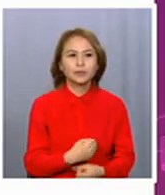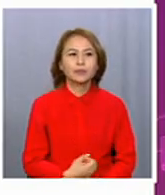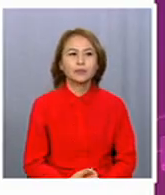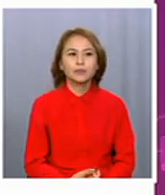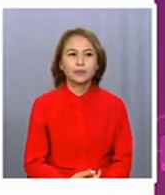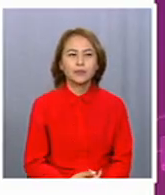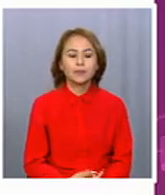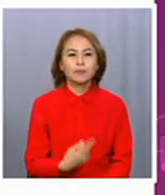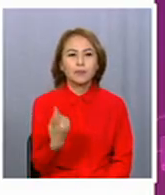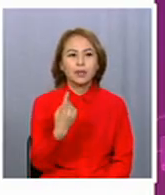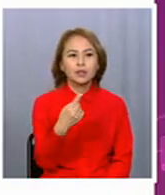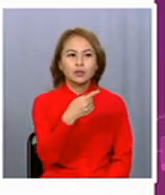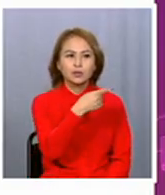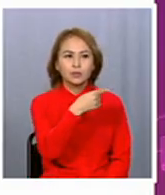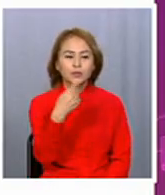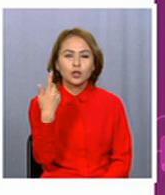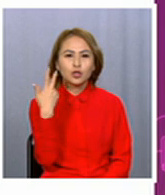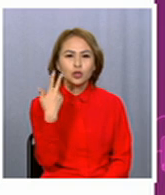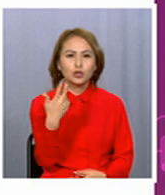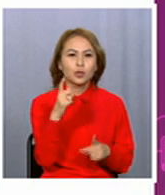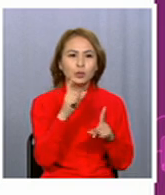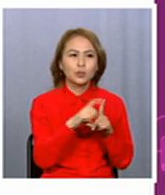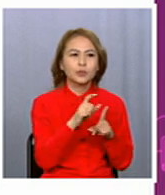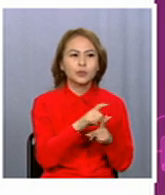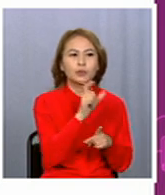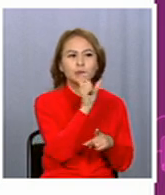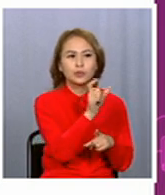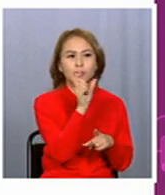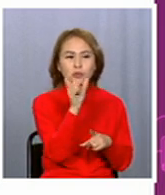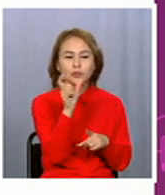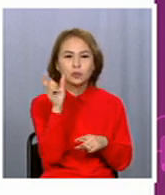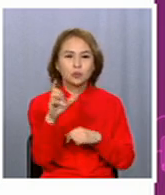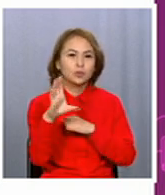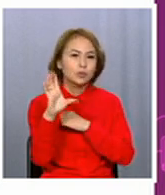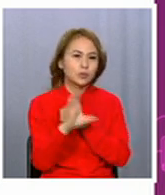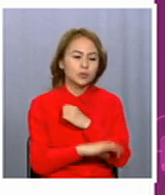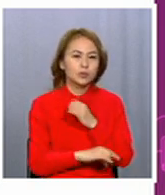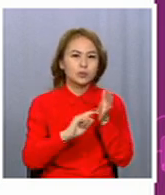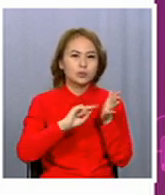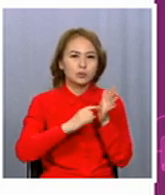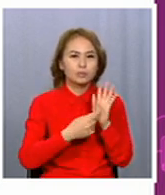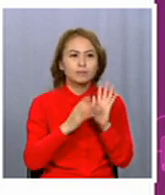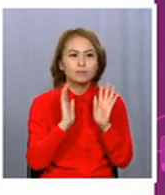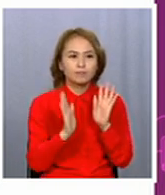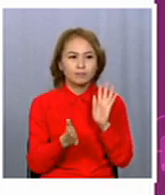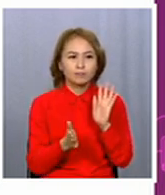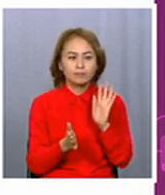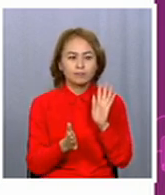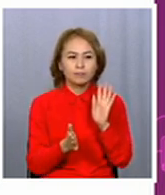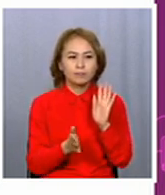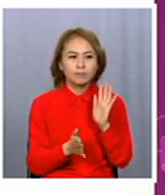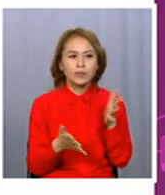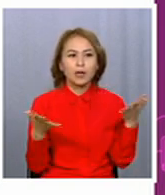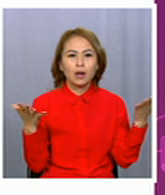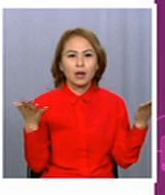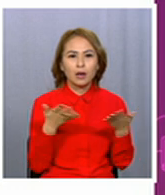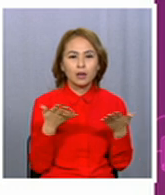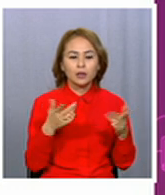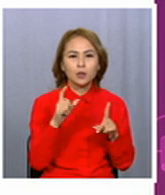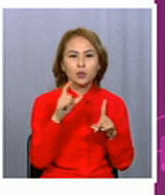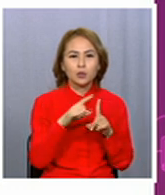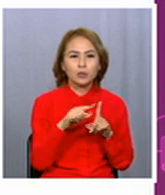1-ші сызба. 3 сөзден құралу керек. Сөйлемнің соңында нүкте қойылады. Қандай сөйлем құрауға